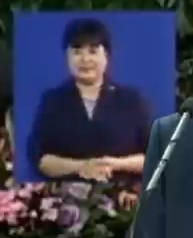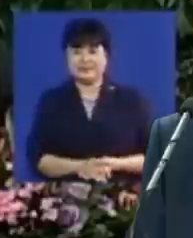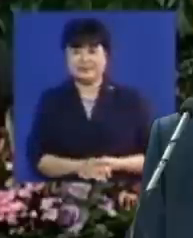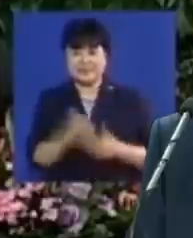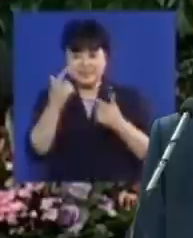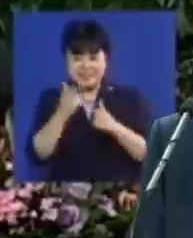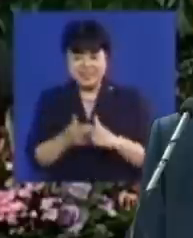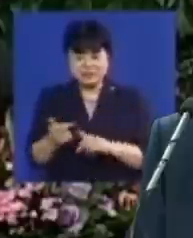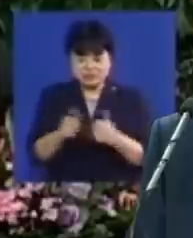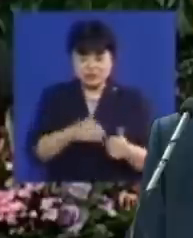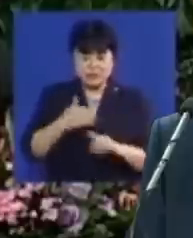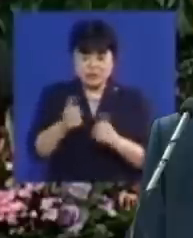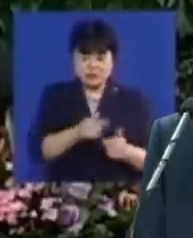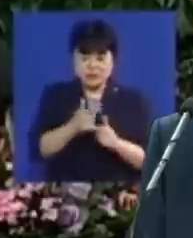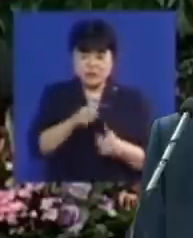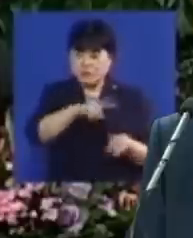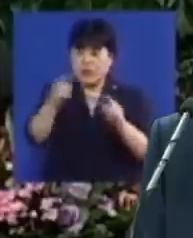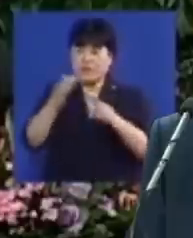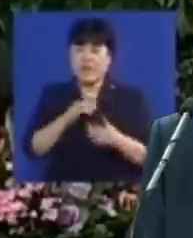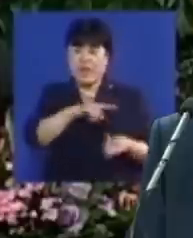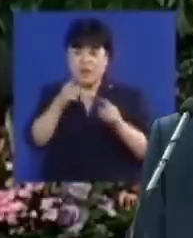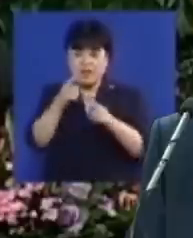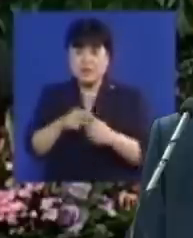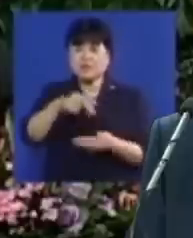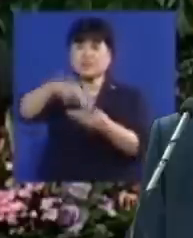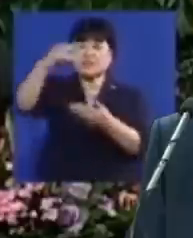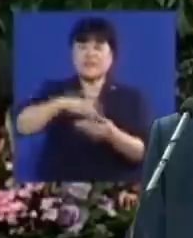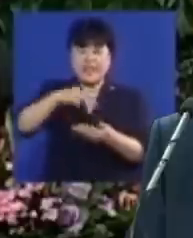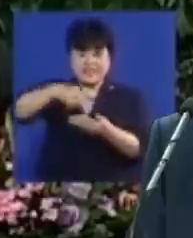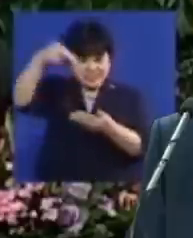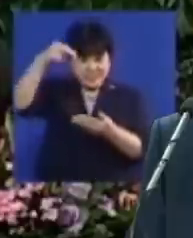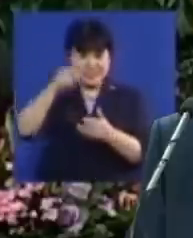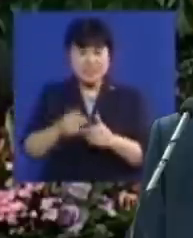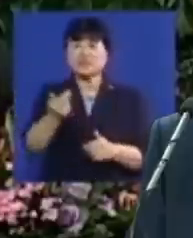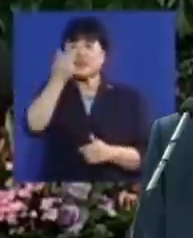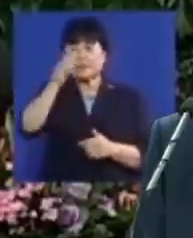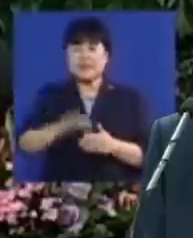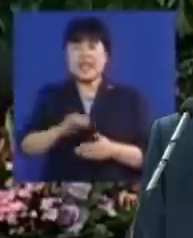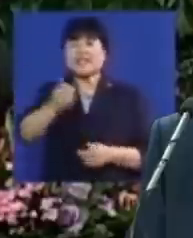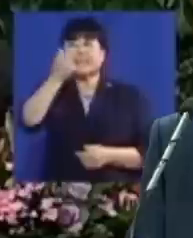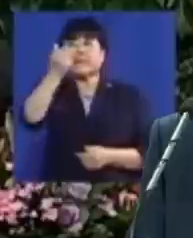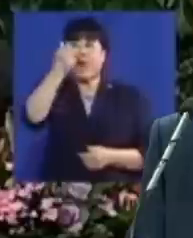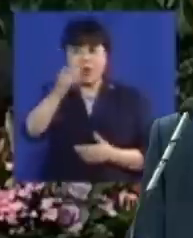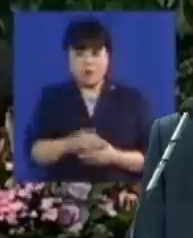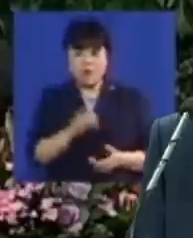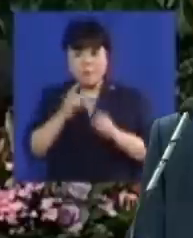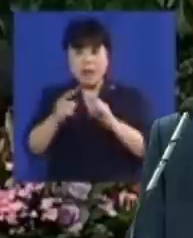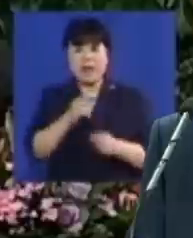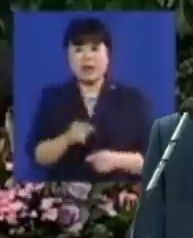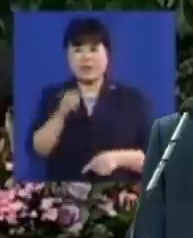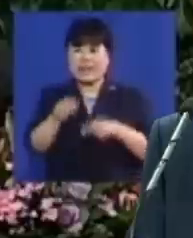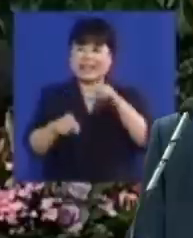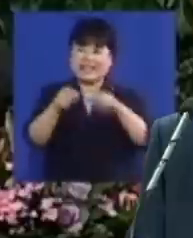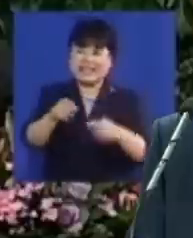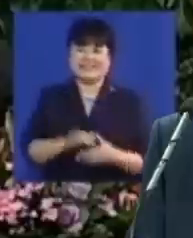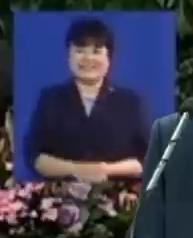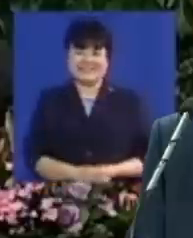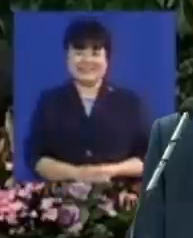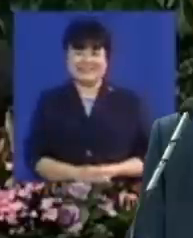늘 예수 죽음 내 죽음 예수 부활 내 부활 예수 성천 내 성천 예수 생명 내 생명이라고 말하고 다녀야 돼요.